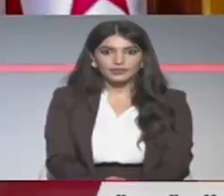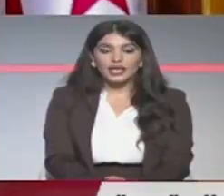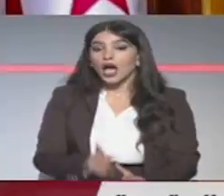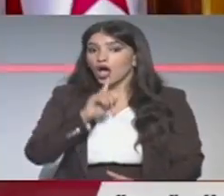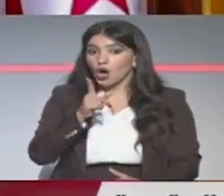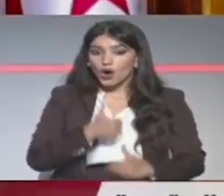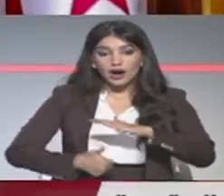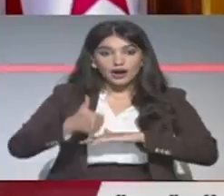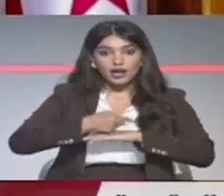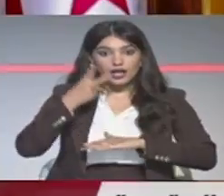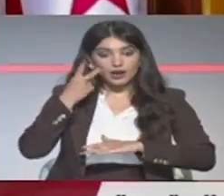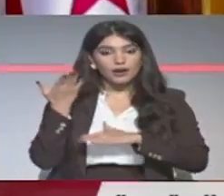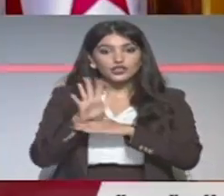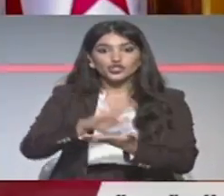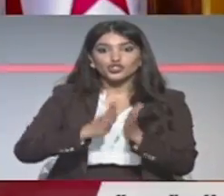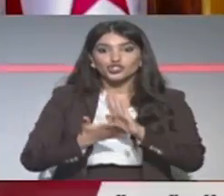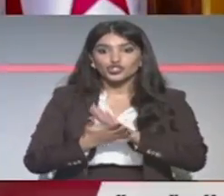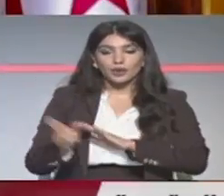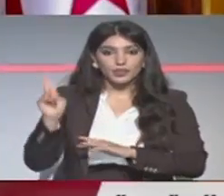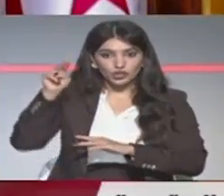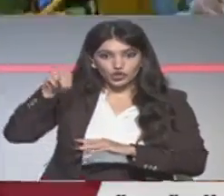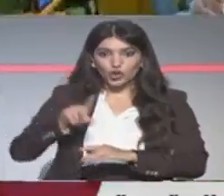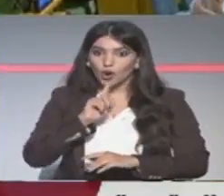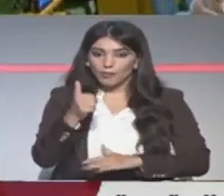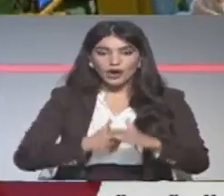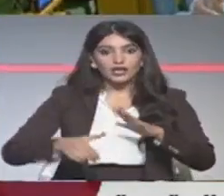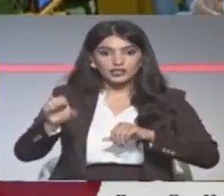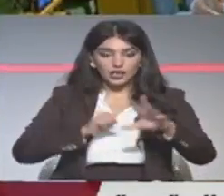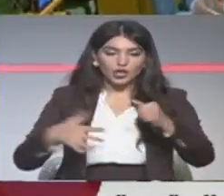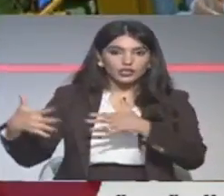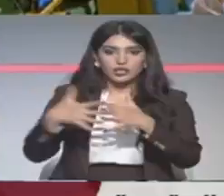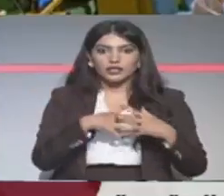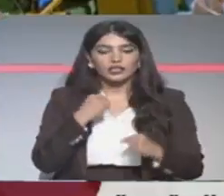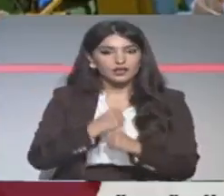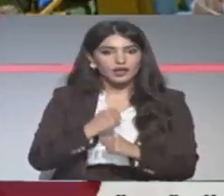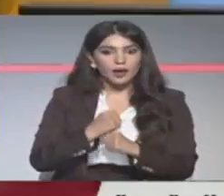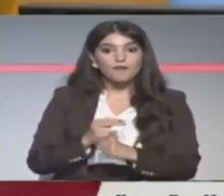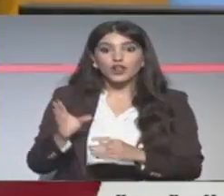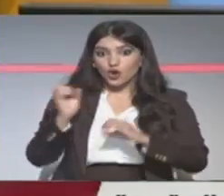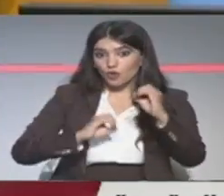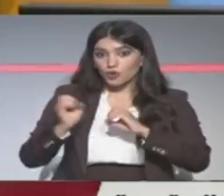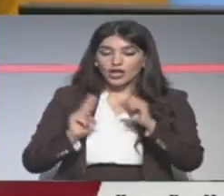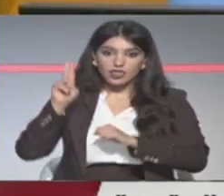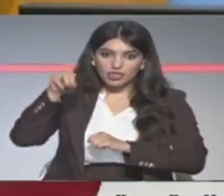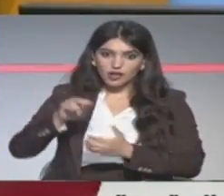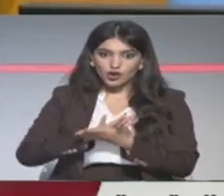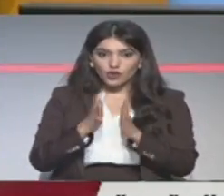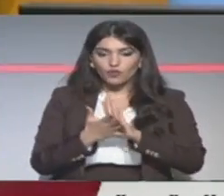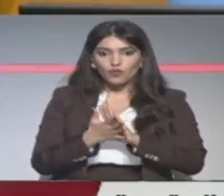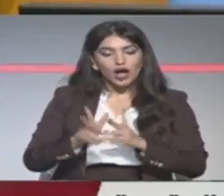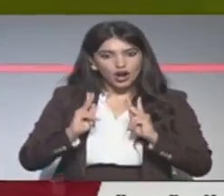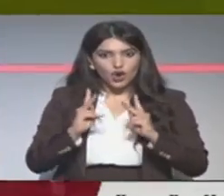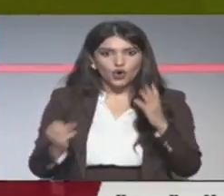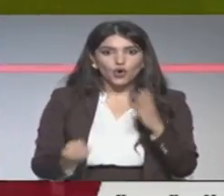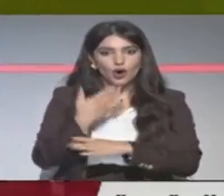في كلمته إلى الجمعية العامة للأمم المتحدة، رئيس الجمهورية يدعو إلى مزيد من الوحدة ضمن هذه المنظمة الأممية في ظل قيم جديدة